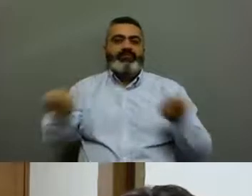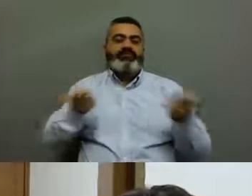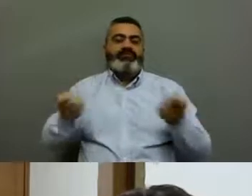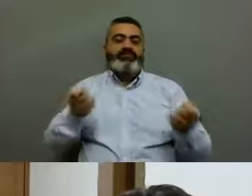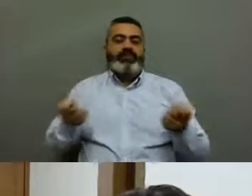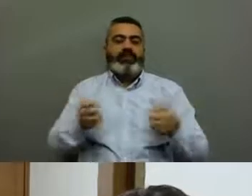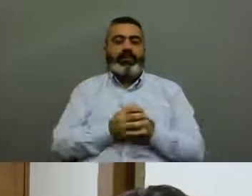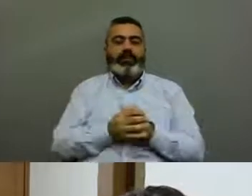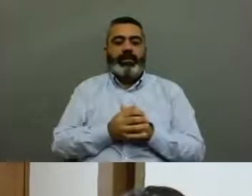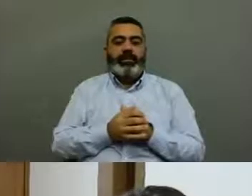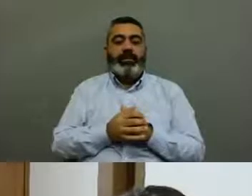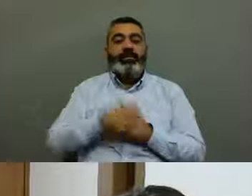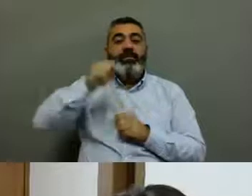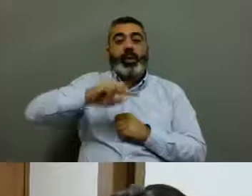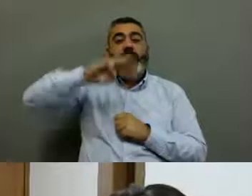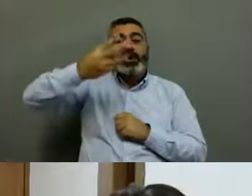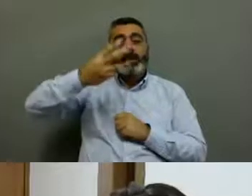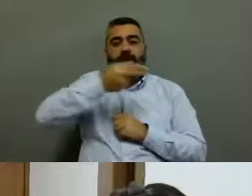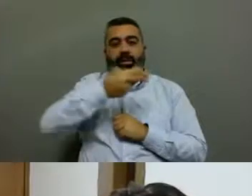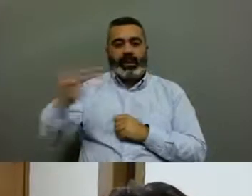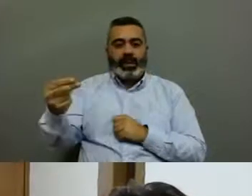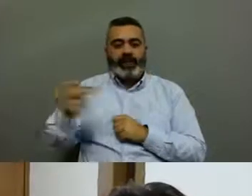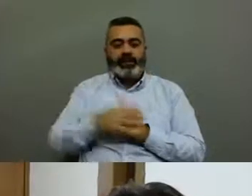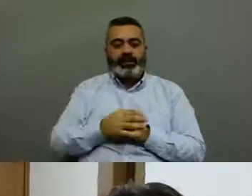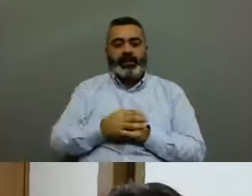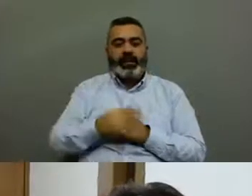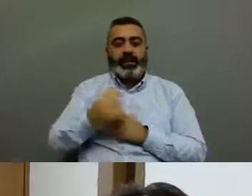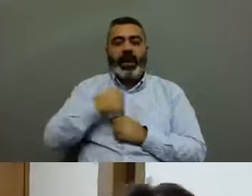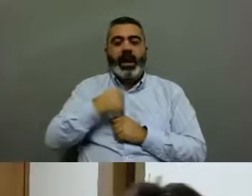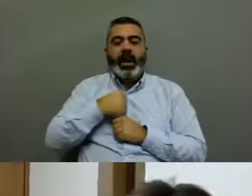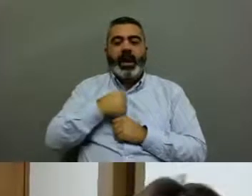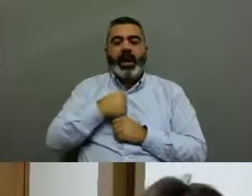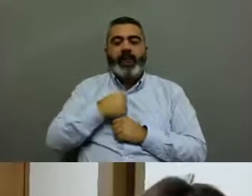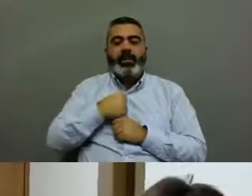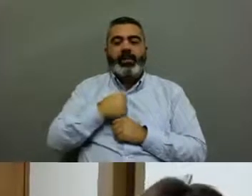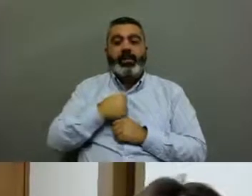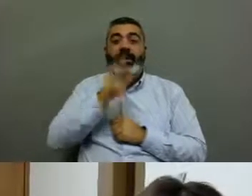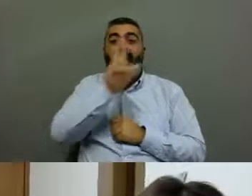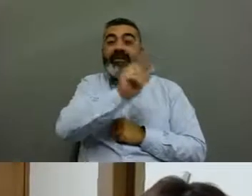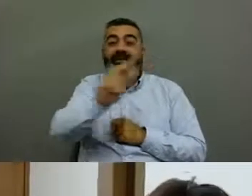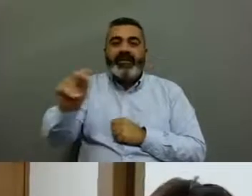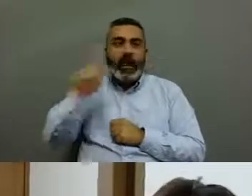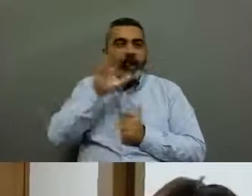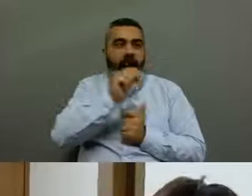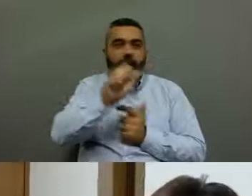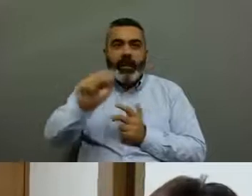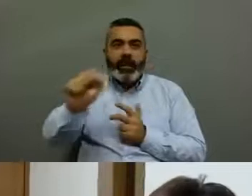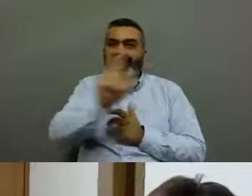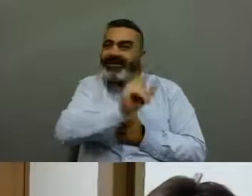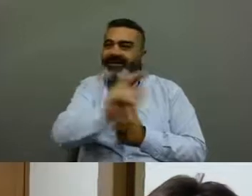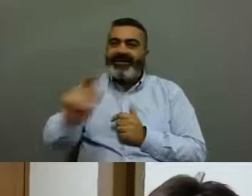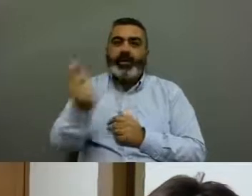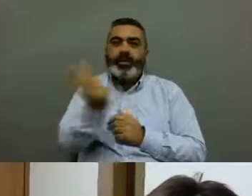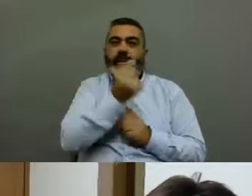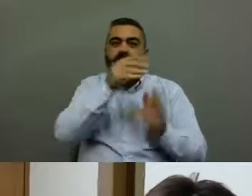εδώ έρχεται το τρίτο θέμα, το οποίο είχα πολύ έντονο ως κοινό στοιχείο σε όλα τα ντοκιμαντέρ και με αυτό